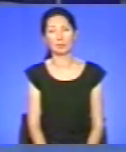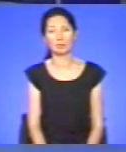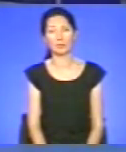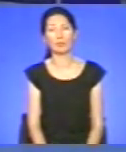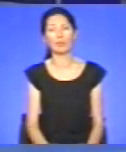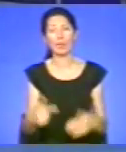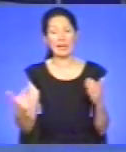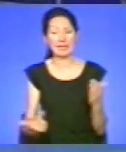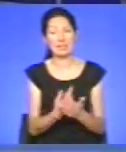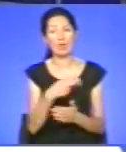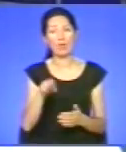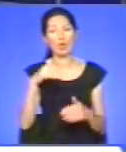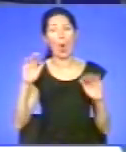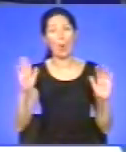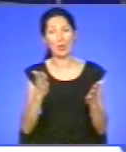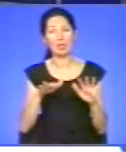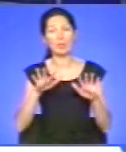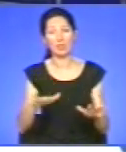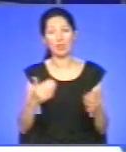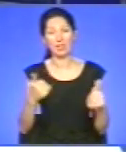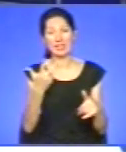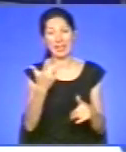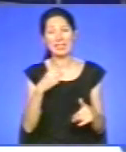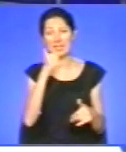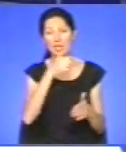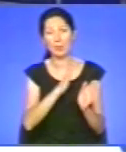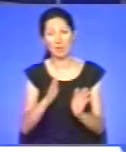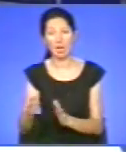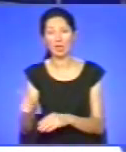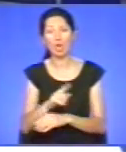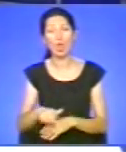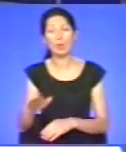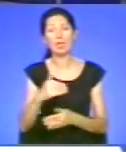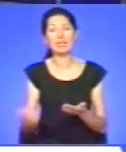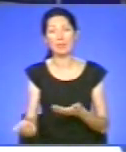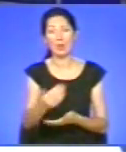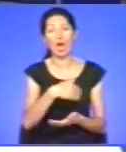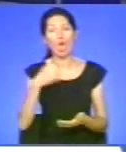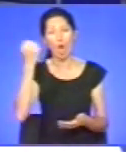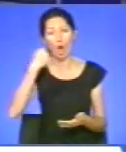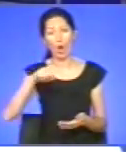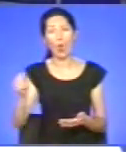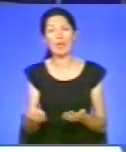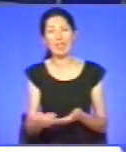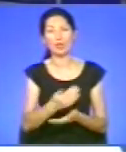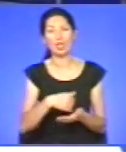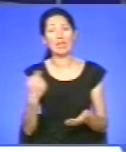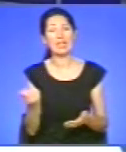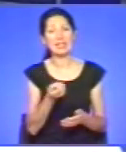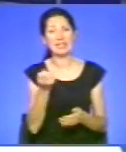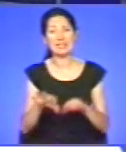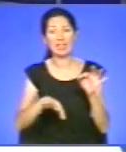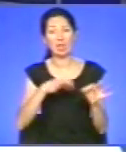І знову до подій місцевих. Вже третій рік поспіль на Тернопільщині збирають рекордні врожаї зернових. Як ми вже